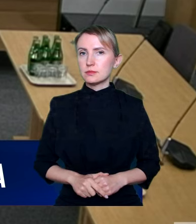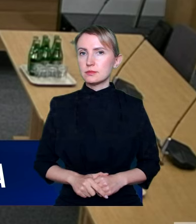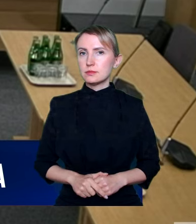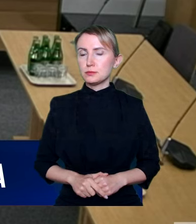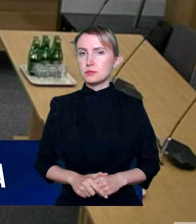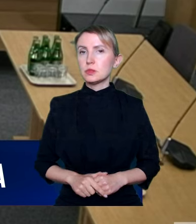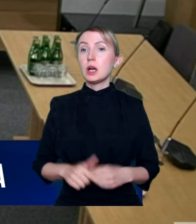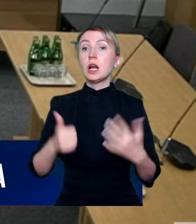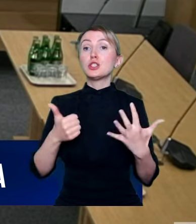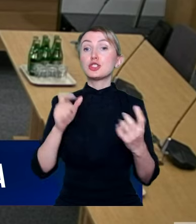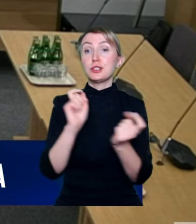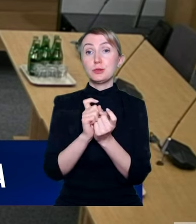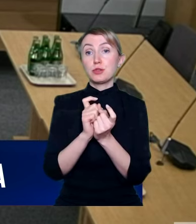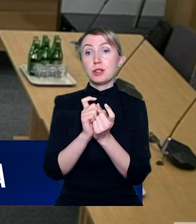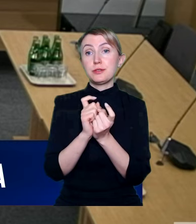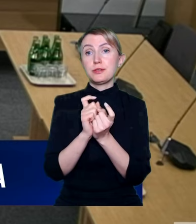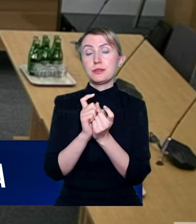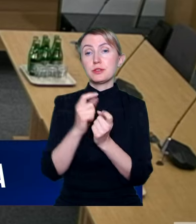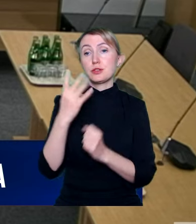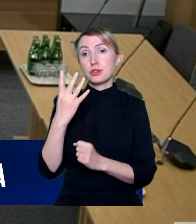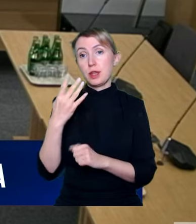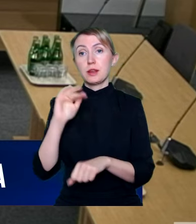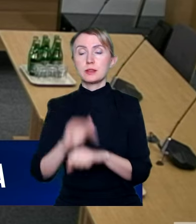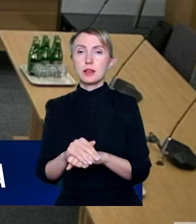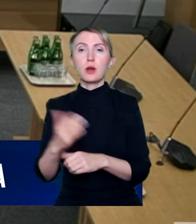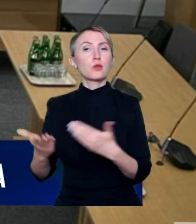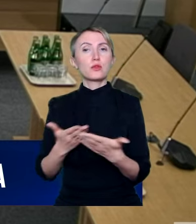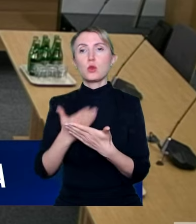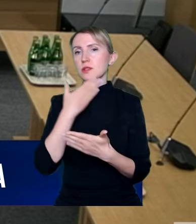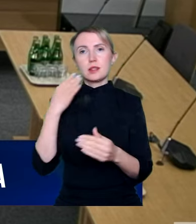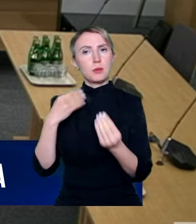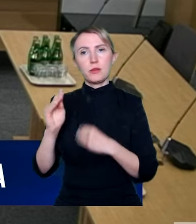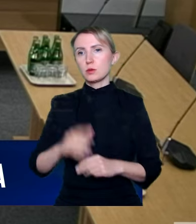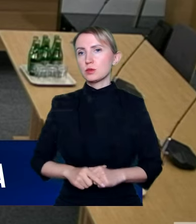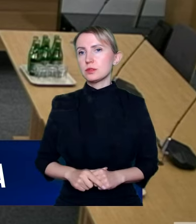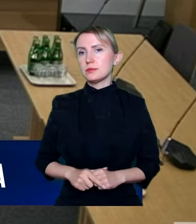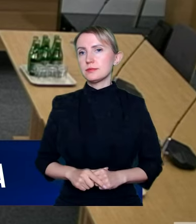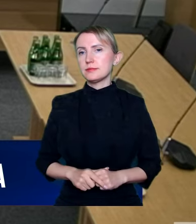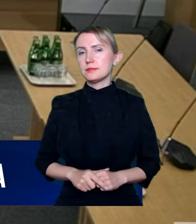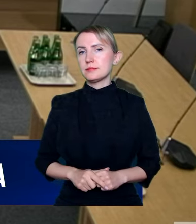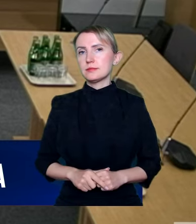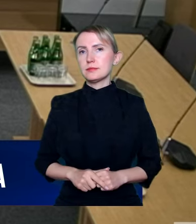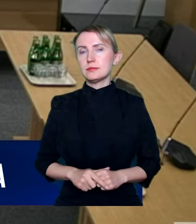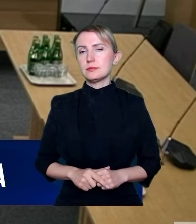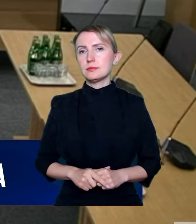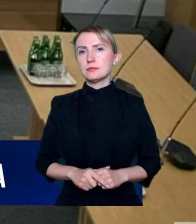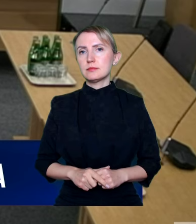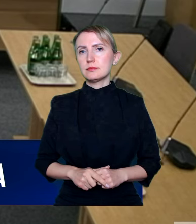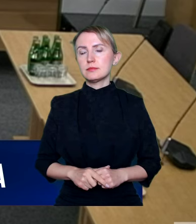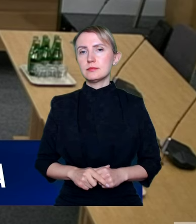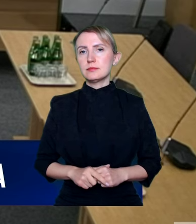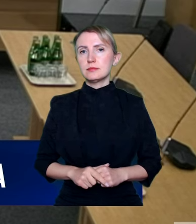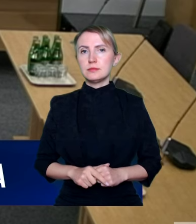Sześć głosów przeciw, 4 za. Wniosek nie uzyskał większości.